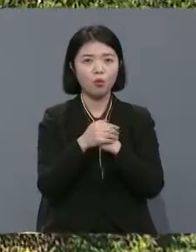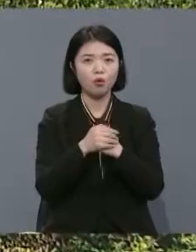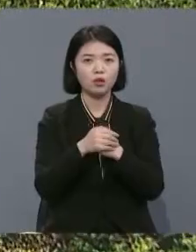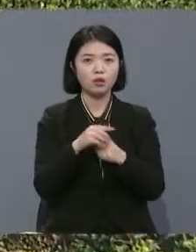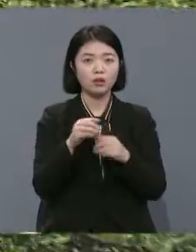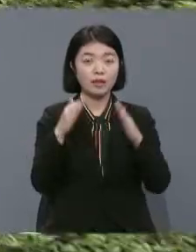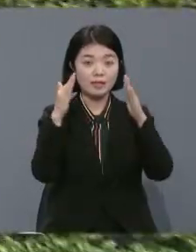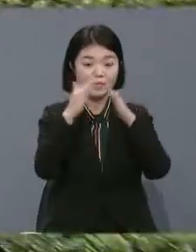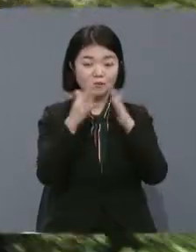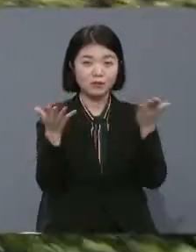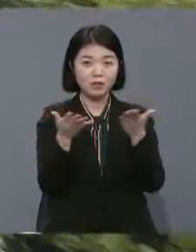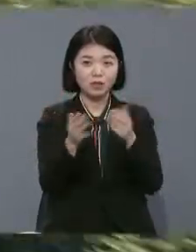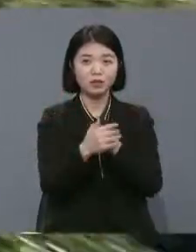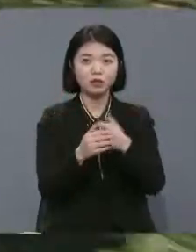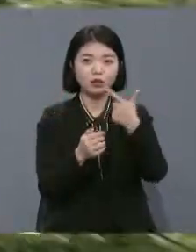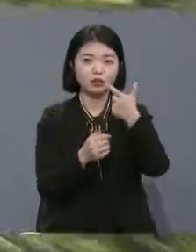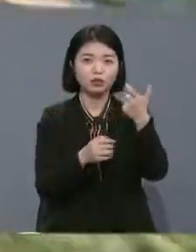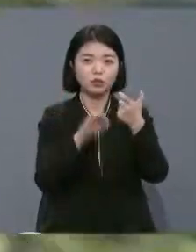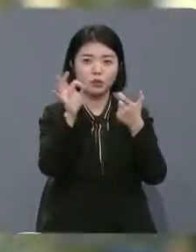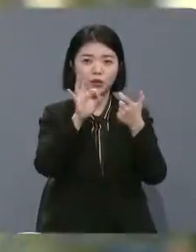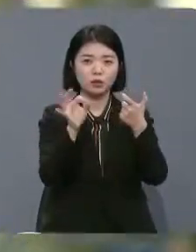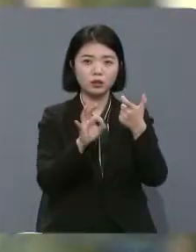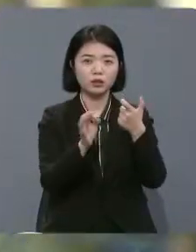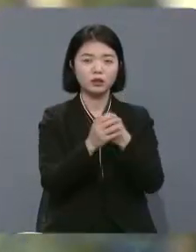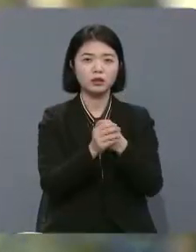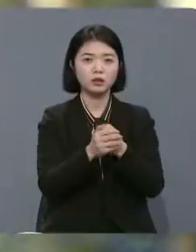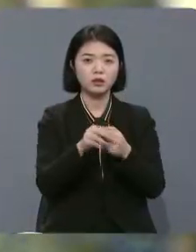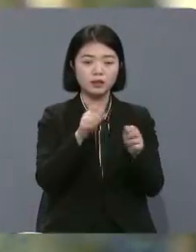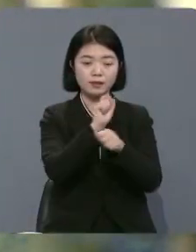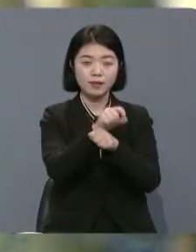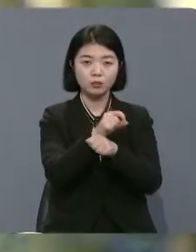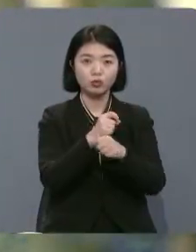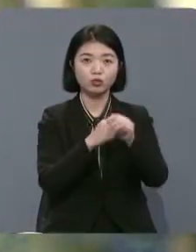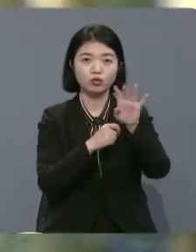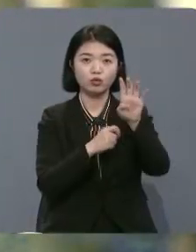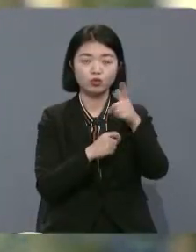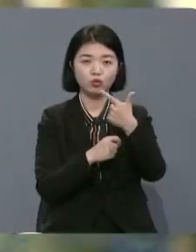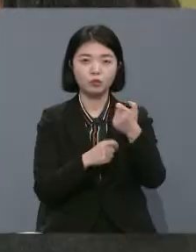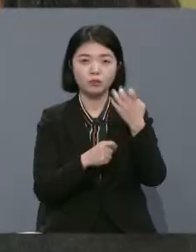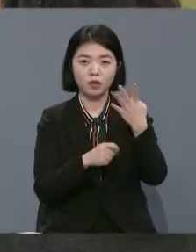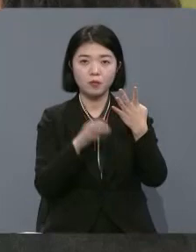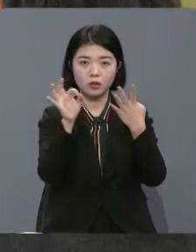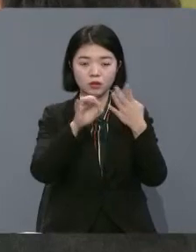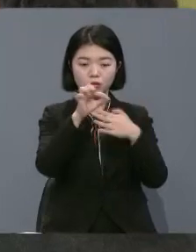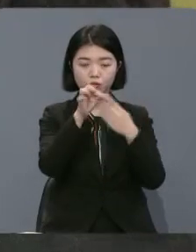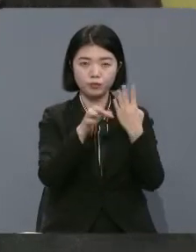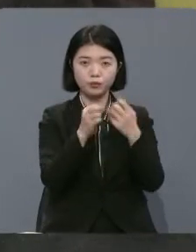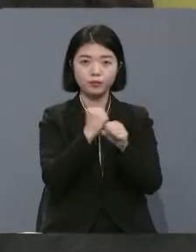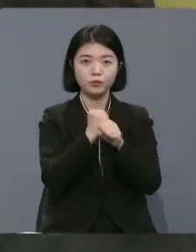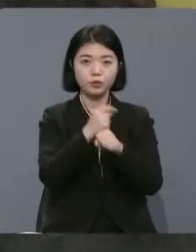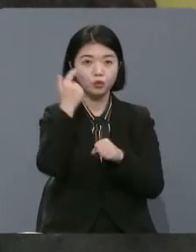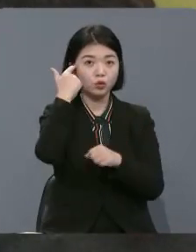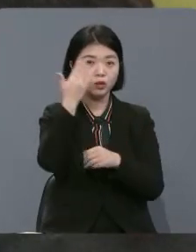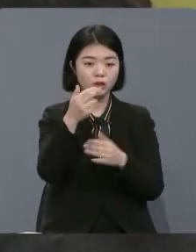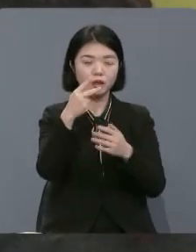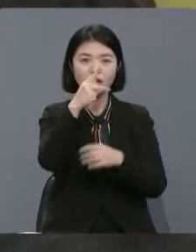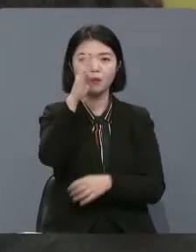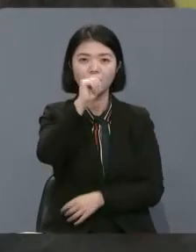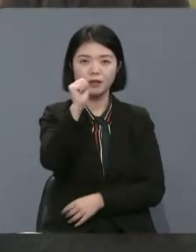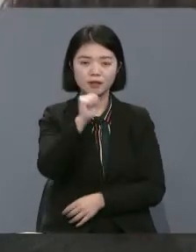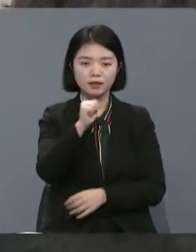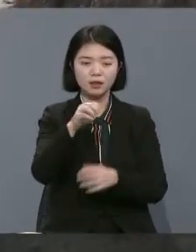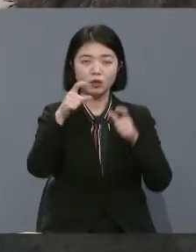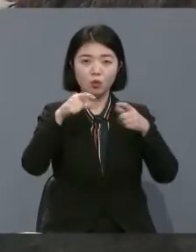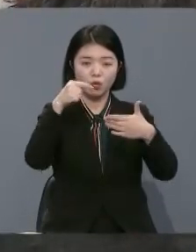68.9% 사무관리직 64.2% 등의 순으로 집계됐습니다 이번 여론조사는 kbs 를 비롯해